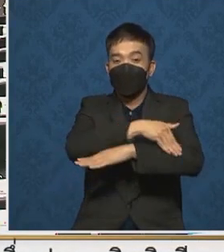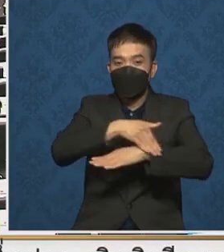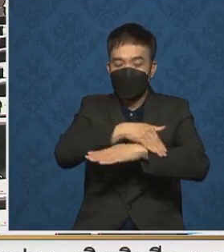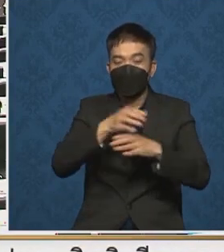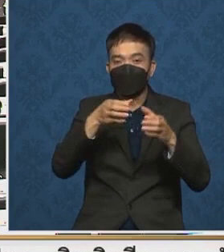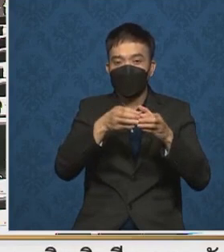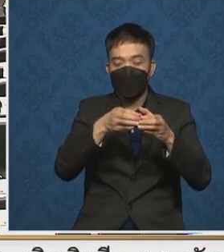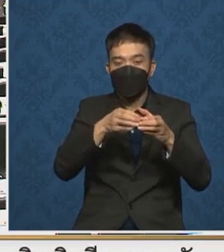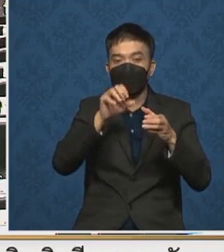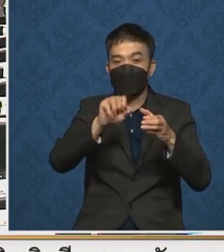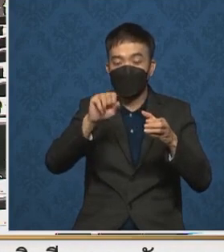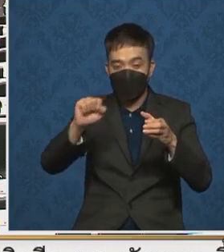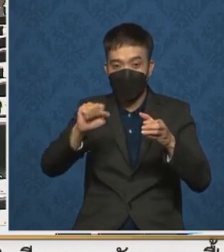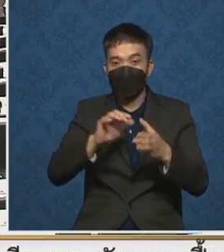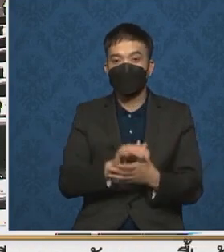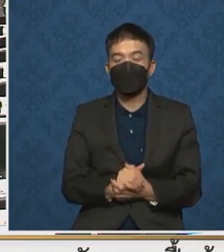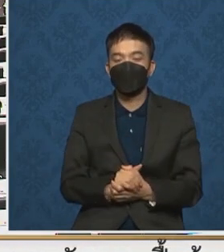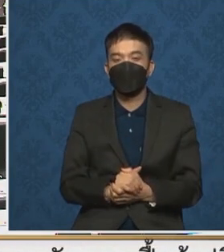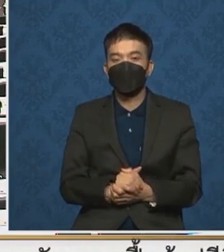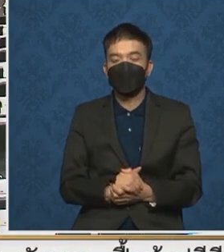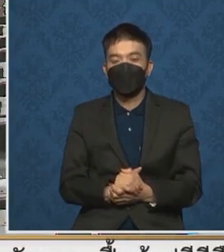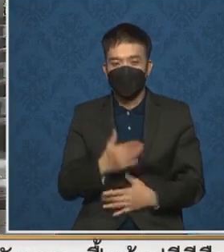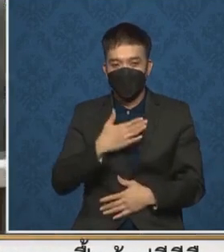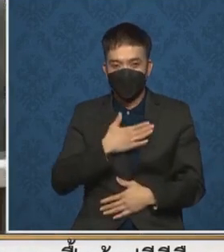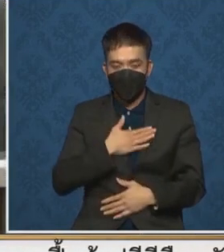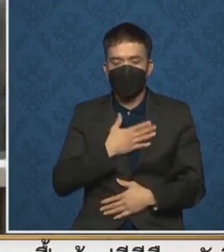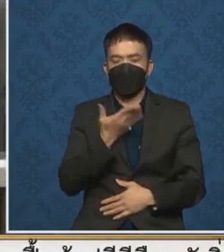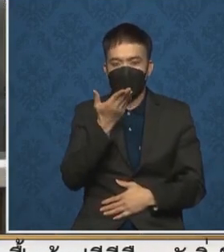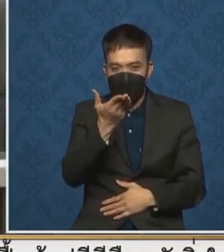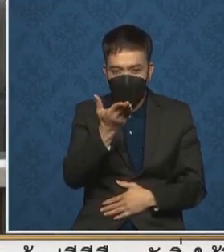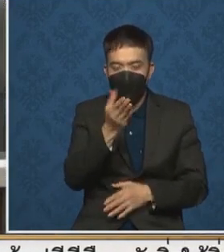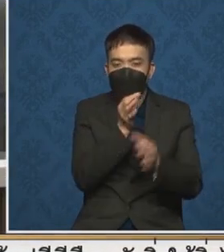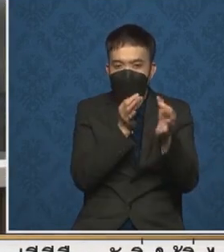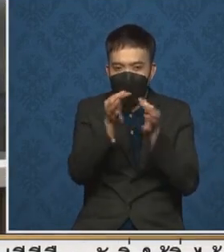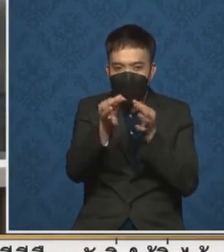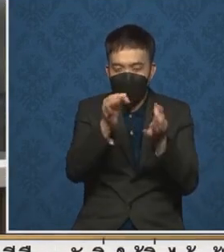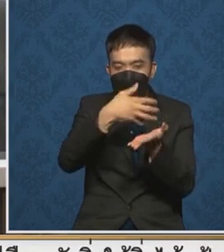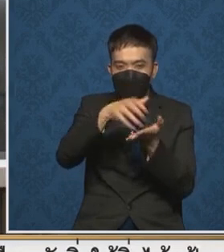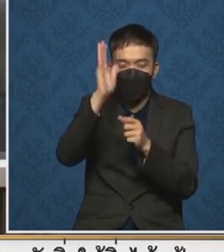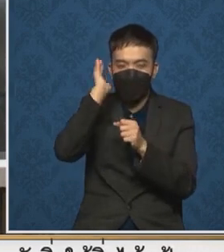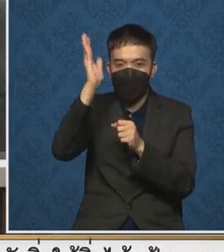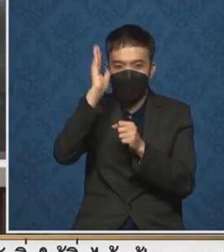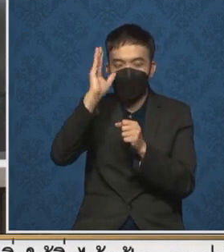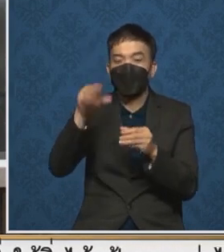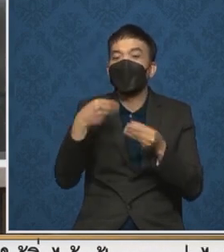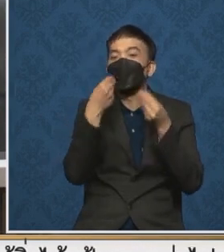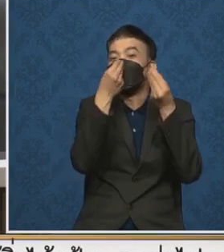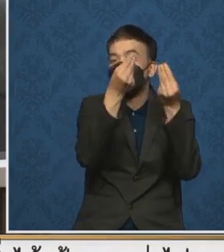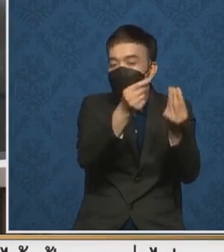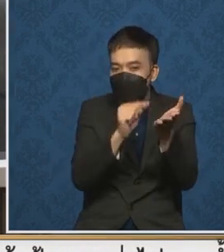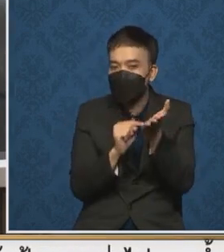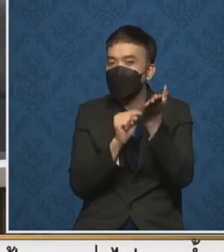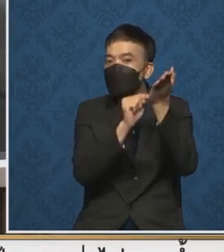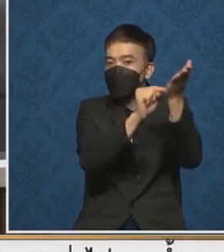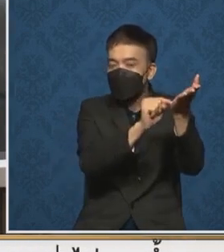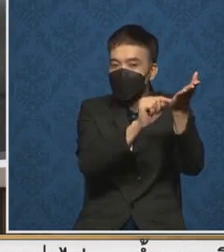ัษาชชาติท่วที่กรบกับ ผมขอมีส่วร่วมเพื่อจะให้หายงานที่ส่ไปถรัฐบ